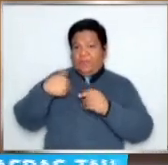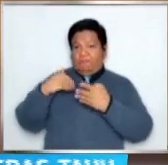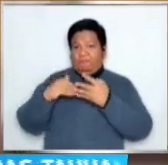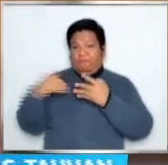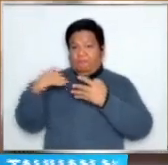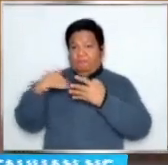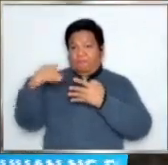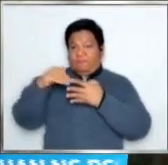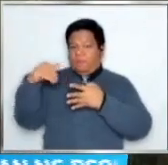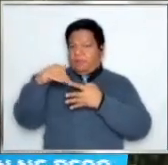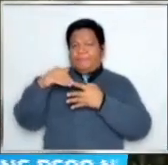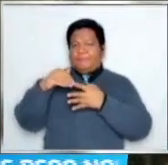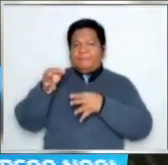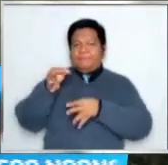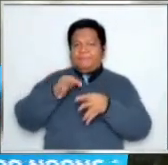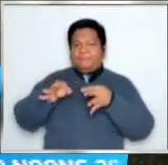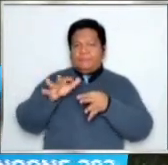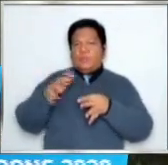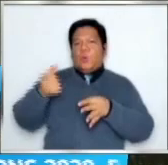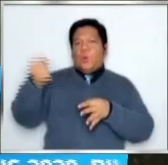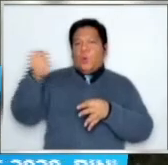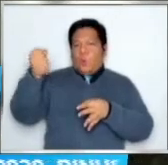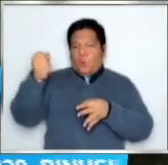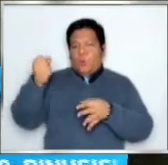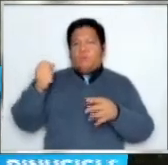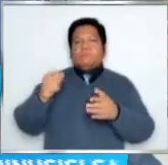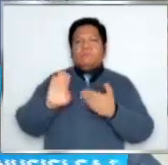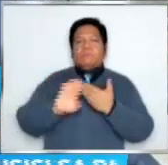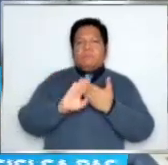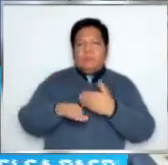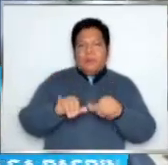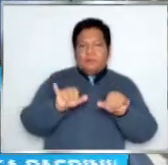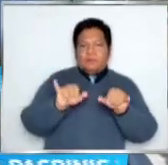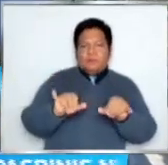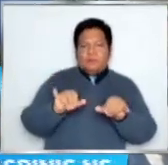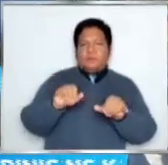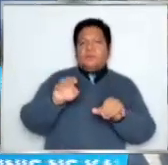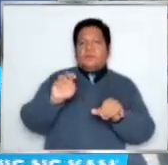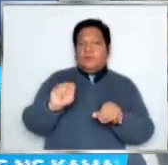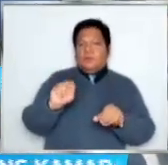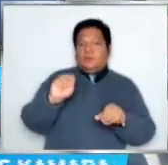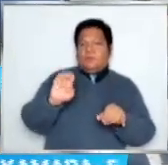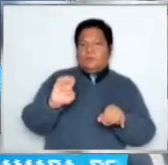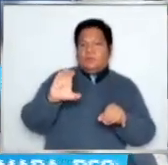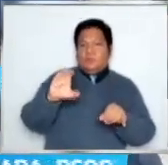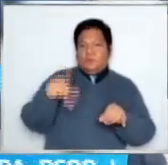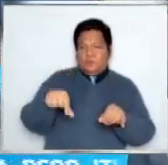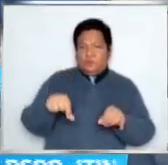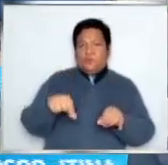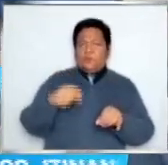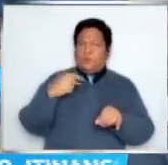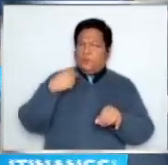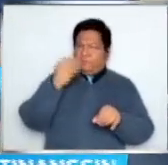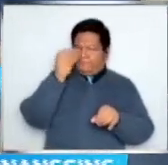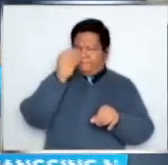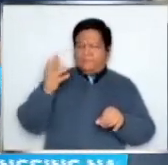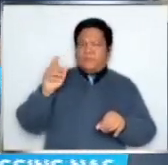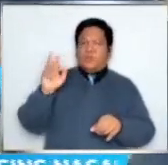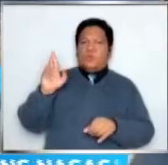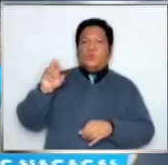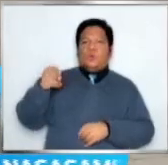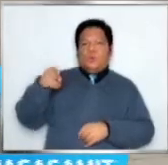Manila. Ayon kay Presidential Spokesman Harry Roque, iiral pa rin ang Modified ECQ sa Metro Manila hanggang September